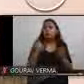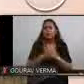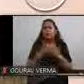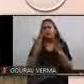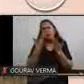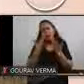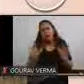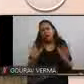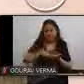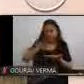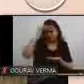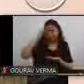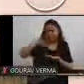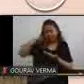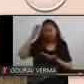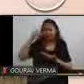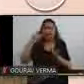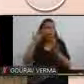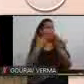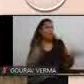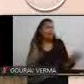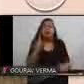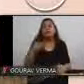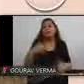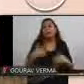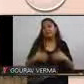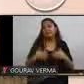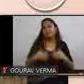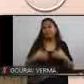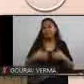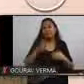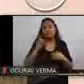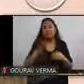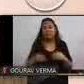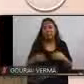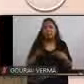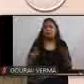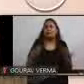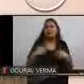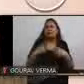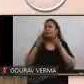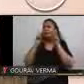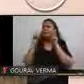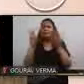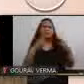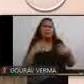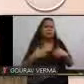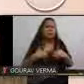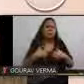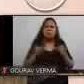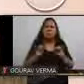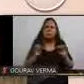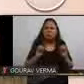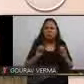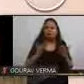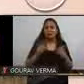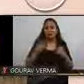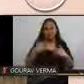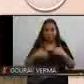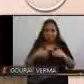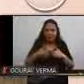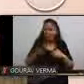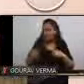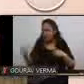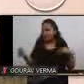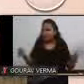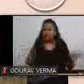be interested. अपने अगल बगल के वातावरण में, लोगों में, घटनाओं में, उत्सवों